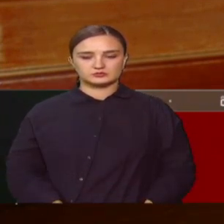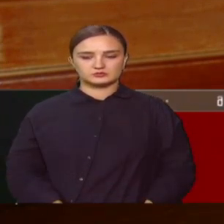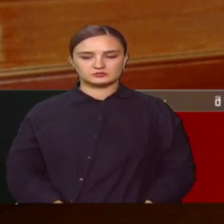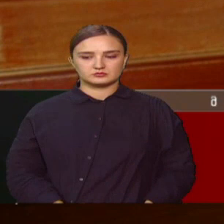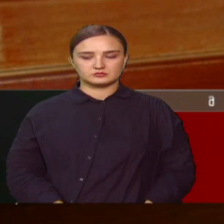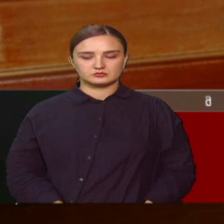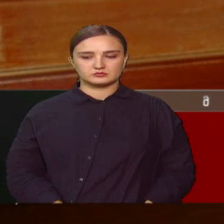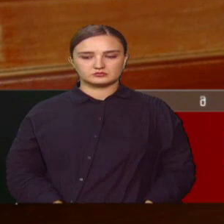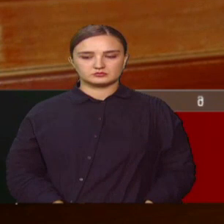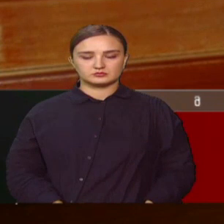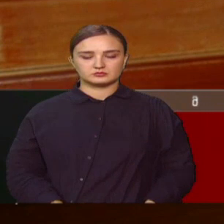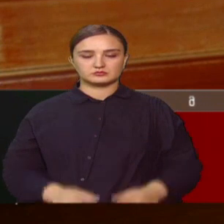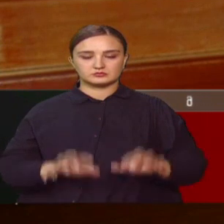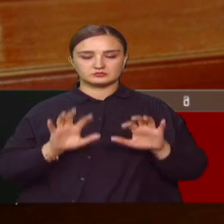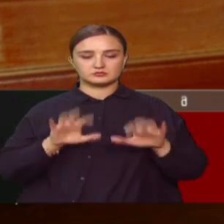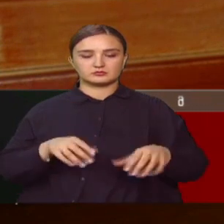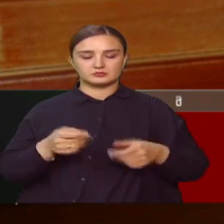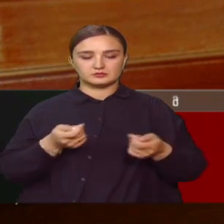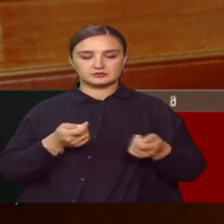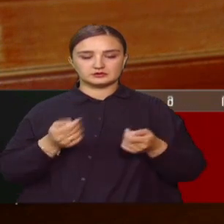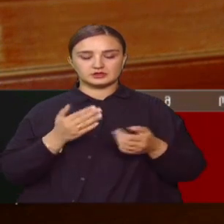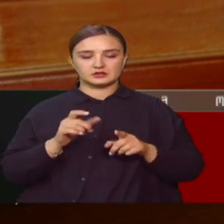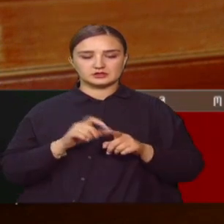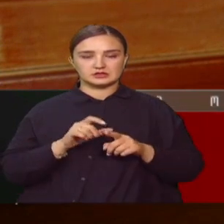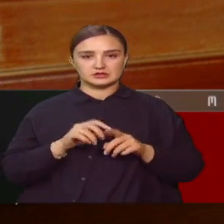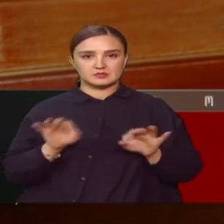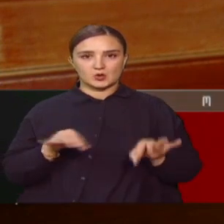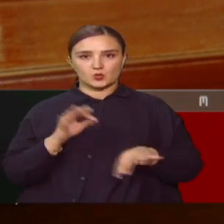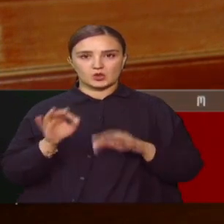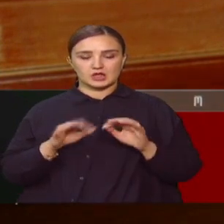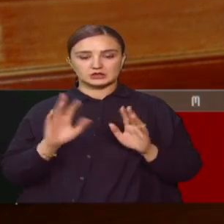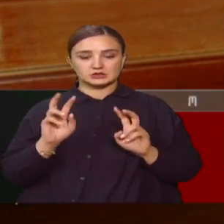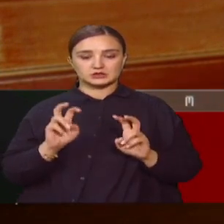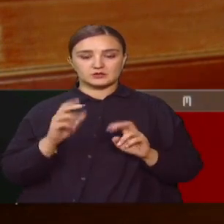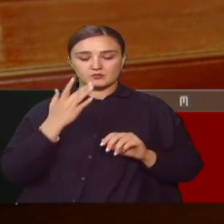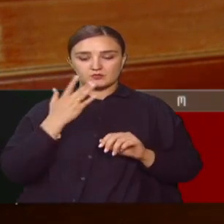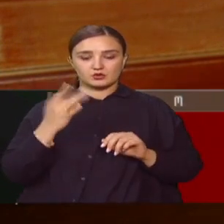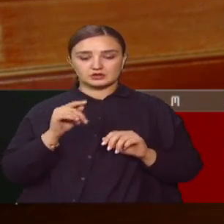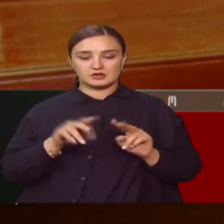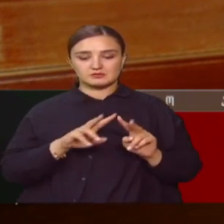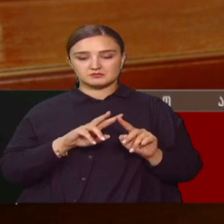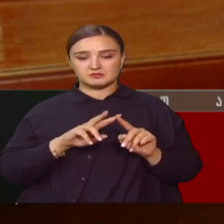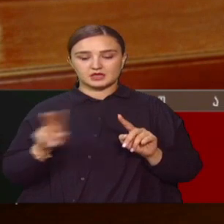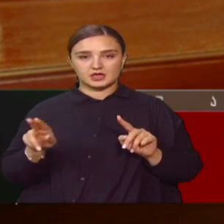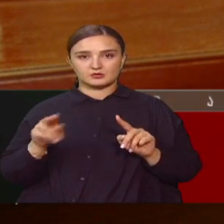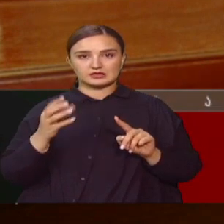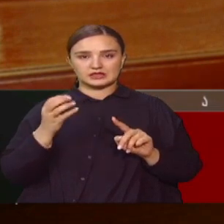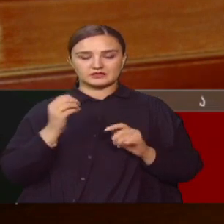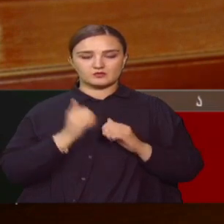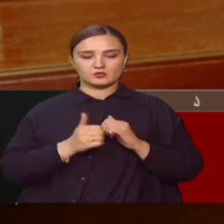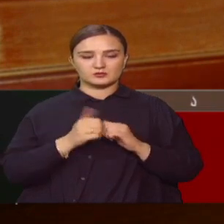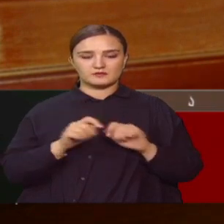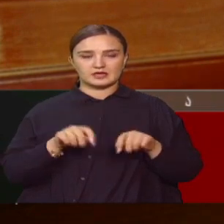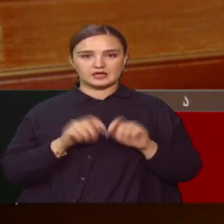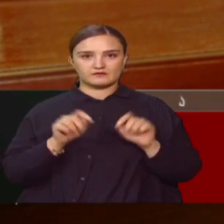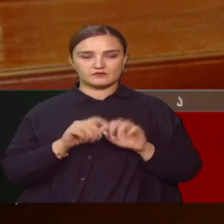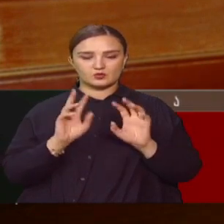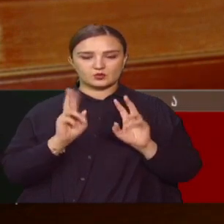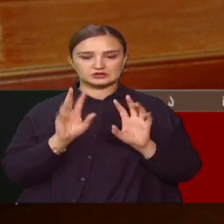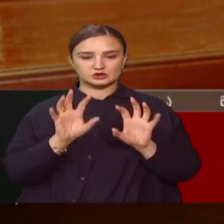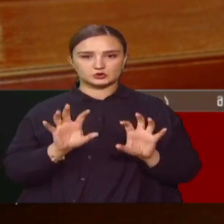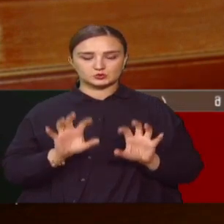როდესაც ხდება პოლიტიკური თამაშის და სპეკულაციის ნაწილი, ის ამ ის პარალელურად კიდევ მუდმივად არღვევს კონსტიტუციას.